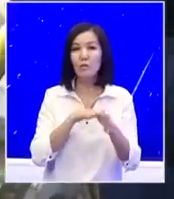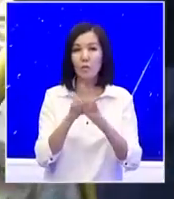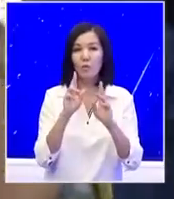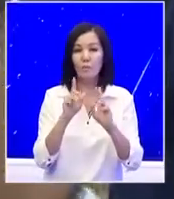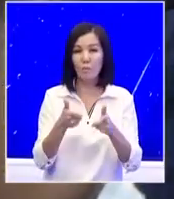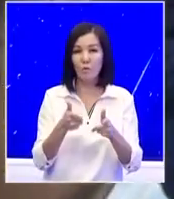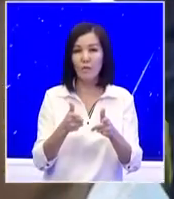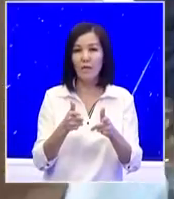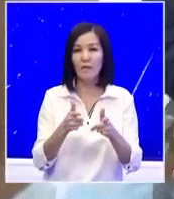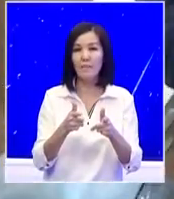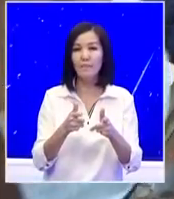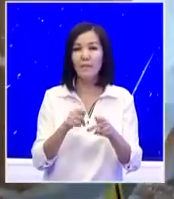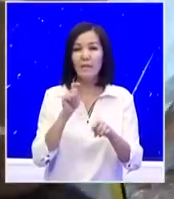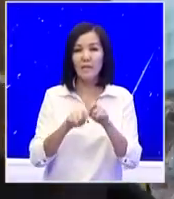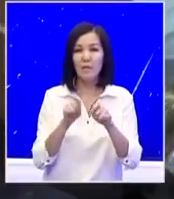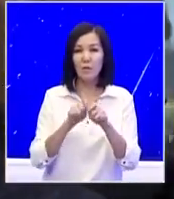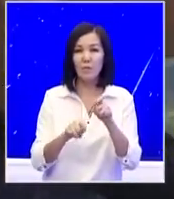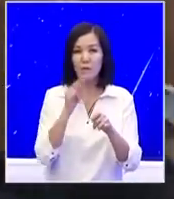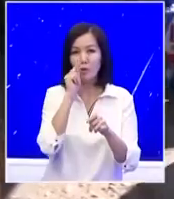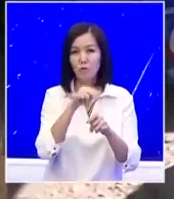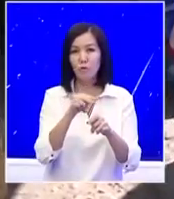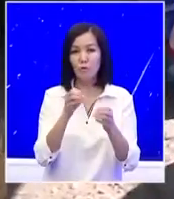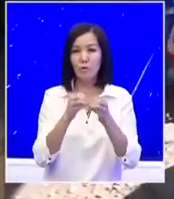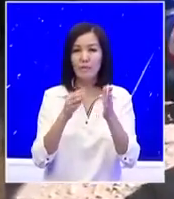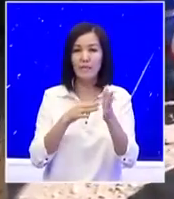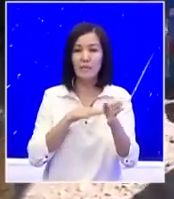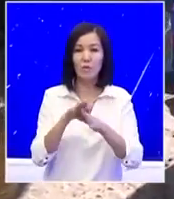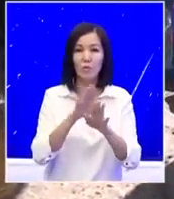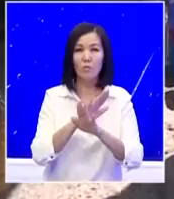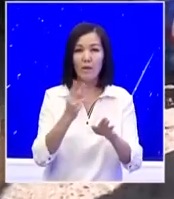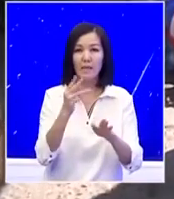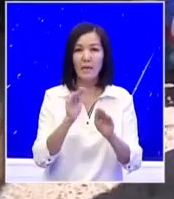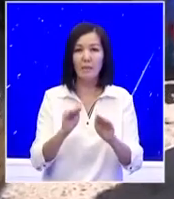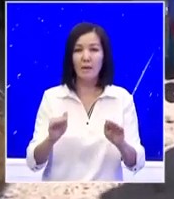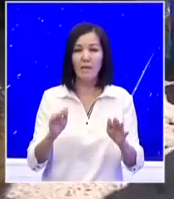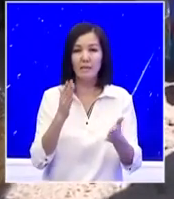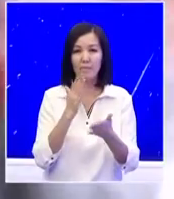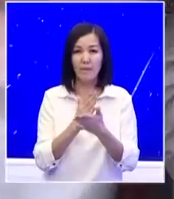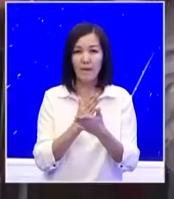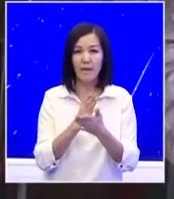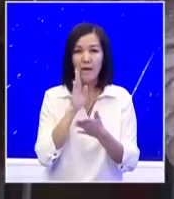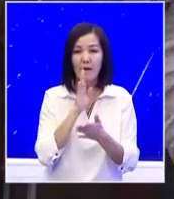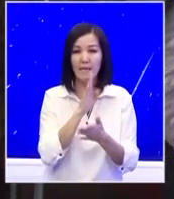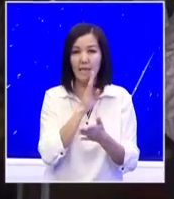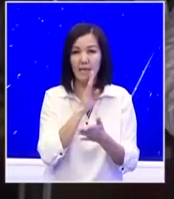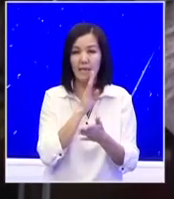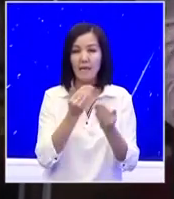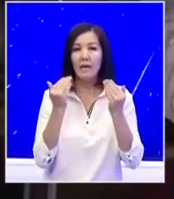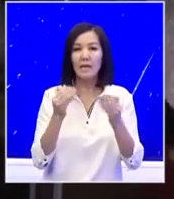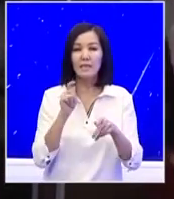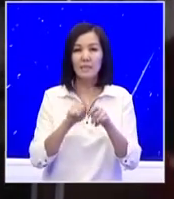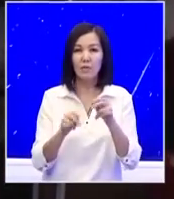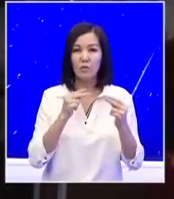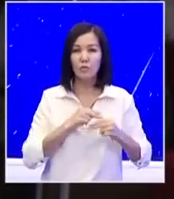мойындап отыр. Айта кетейік, тергеу барысында күдіктінің кәмелет жасқа толмаған екі баланы тәрбиелеп отырған ана екені анықталды.